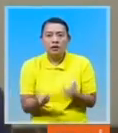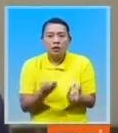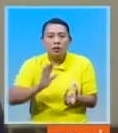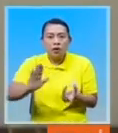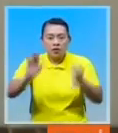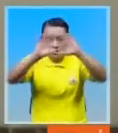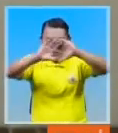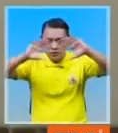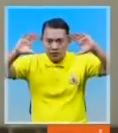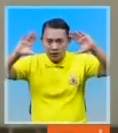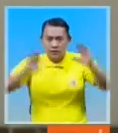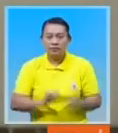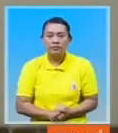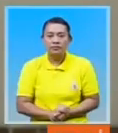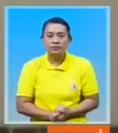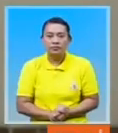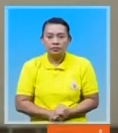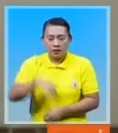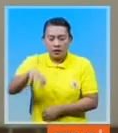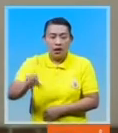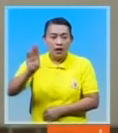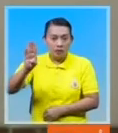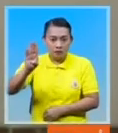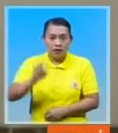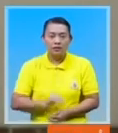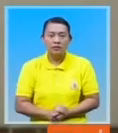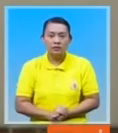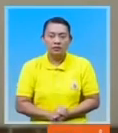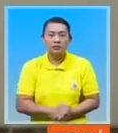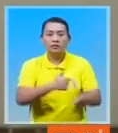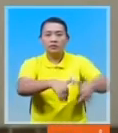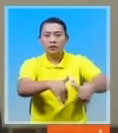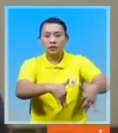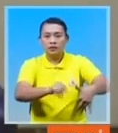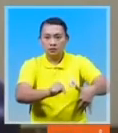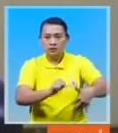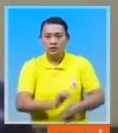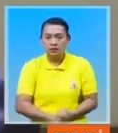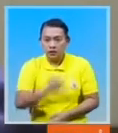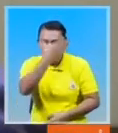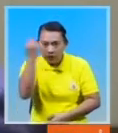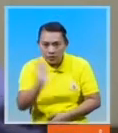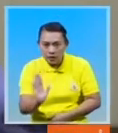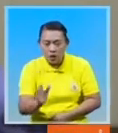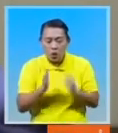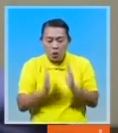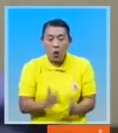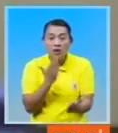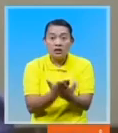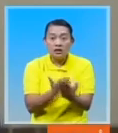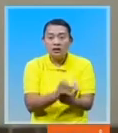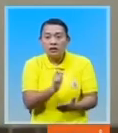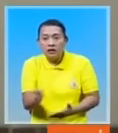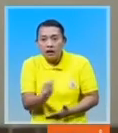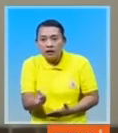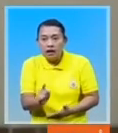มต่อผู้ประกอบการความเป็นธรรมต่อประชาชนผู้ใช้งานอย่าลืมนะครับคนที่ชนะค่าขึ้นวันนี้ค